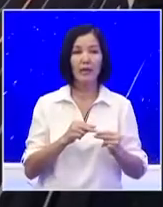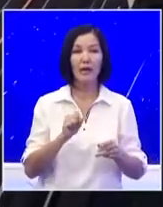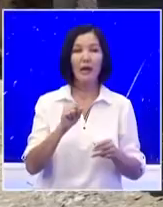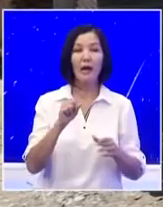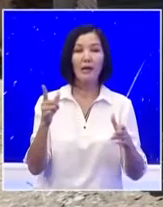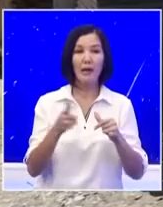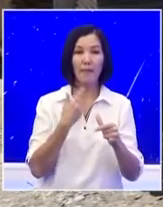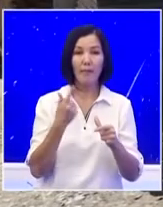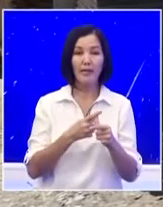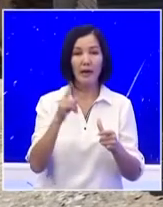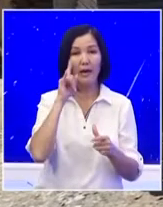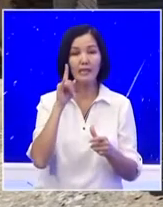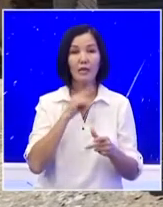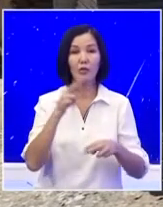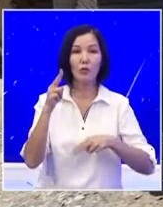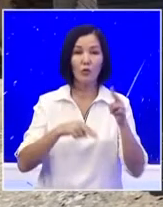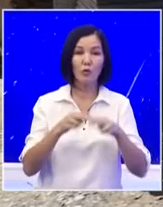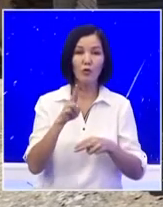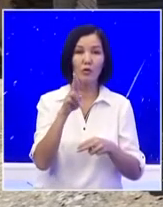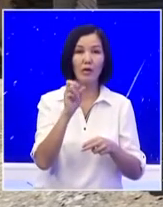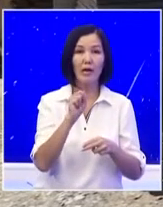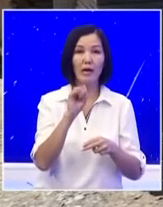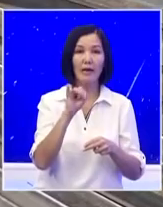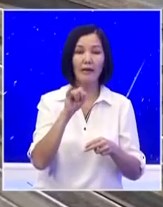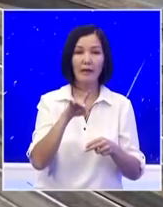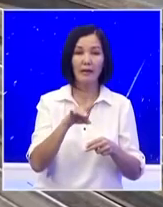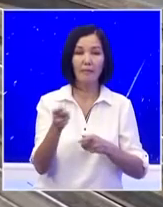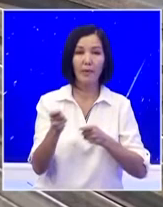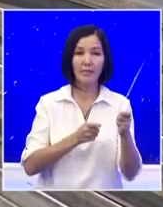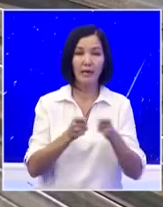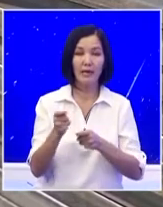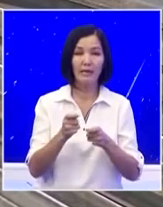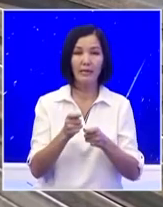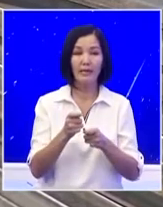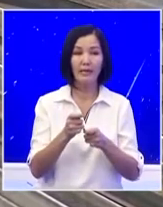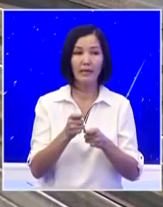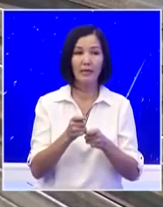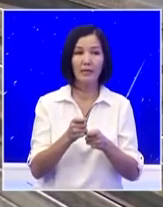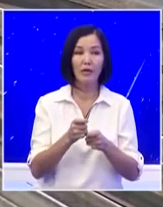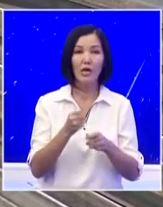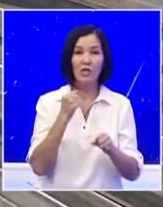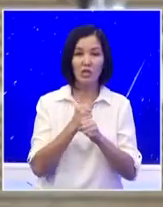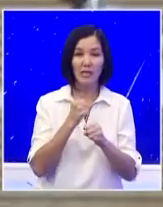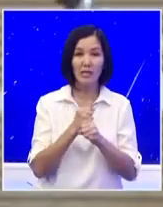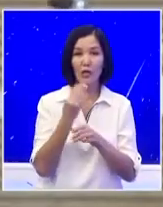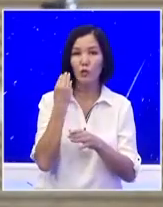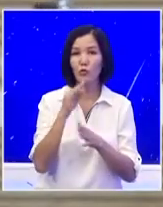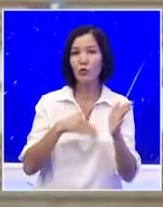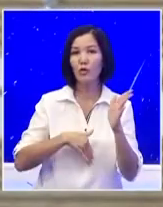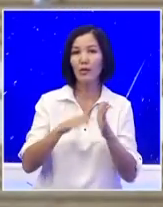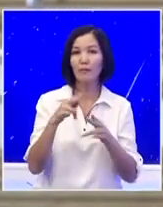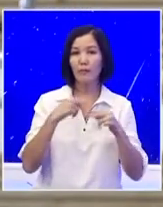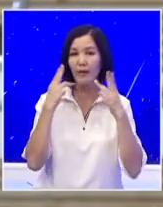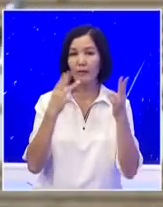компанияны Қазақстанның құрметті құрылысшысы Қайрат Керейіп басқарады. Құрылыстағы ең маңызды іс ол жасаған дүниенің сапалы шығуы дейді өз